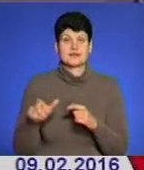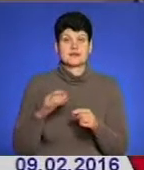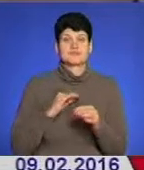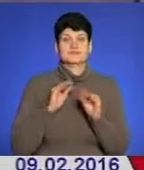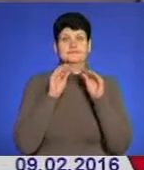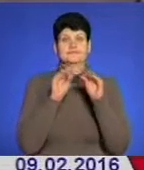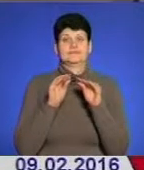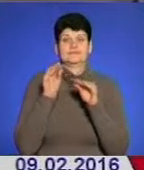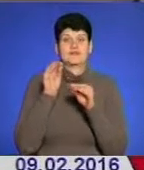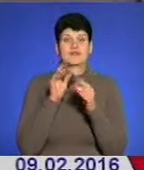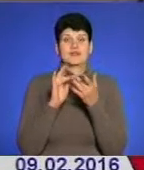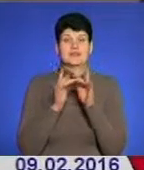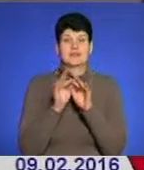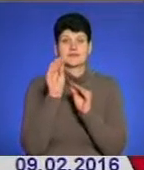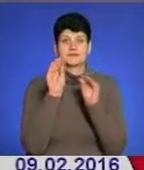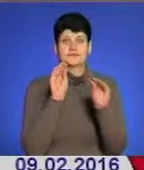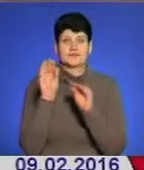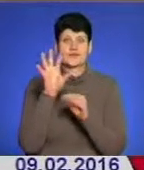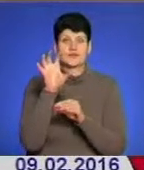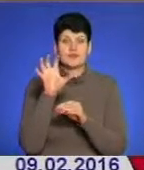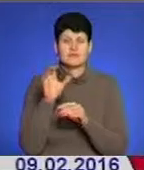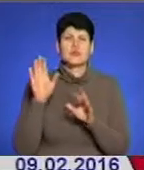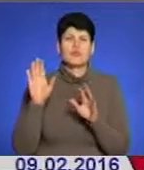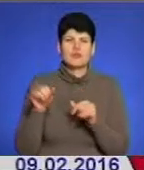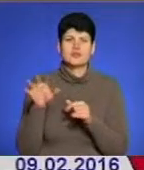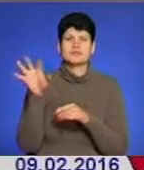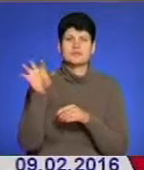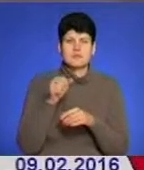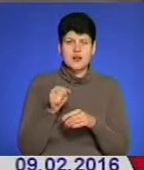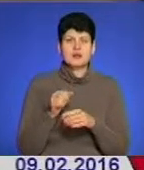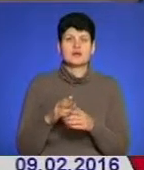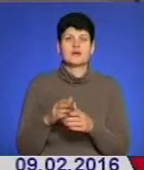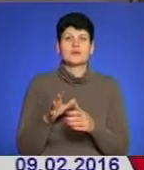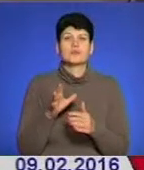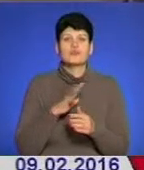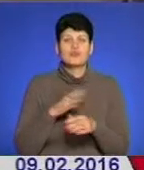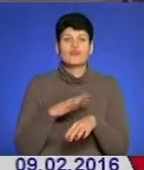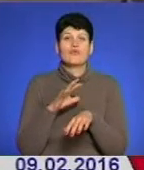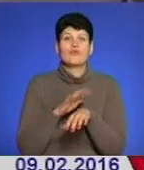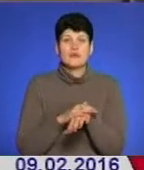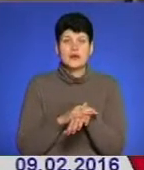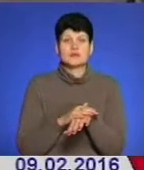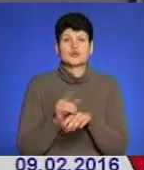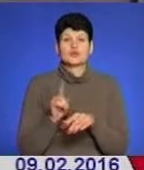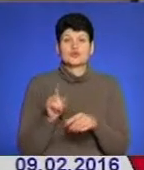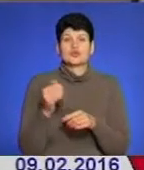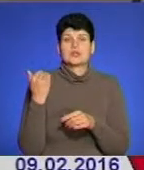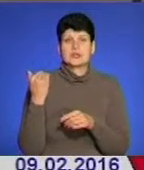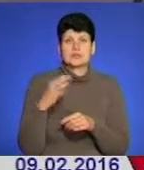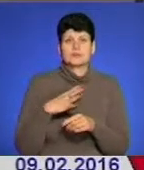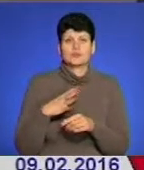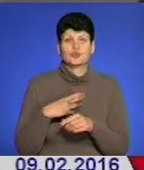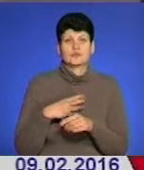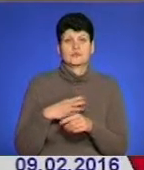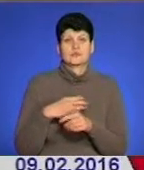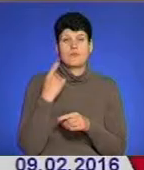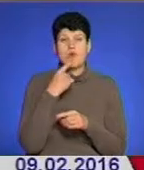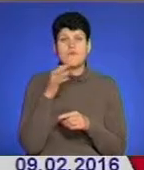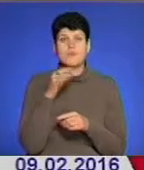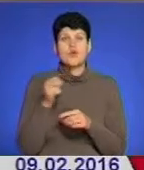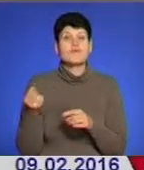висвітленням, хоч вони потім ті фотографії забрали, видали, але тим не менше, був такий факт, от щодо них йшла мова про відрахування.